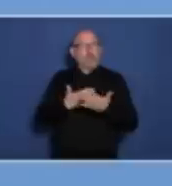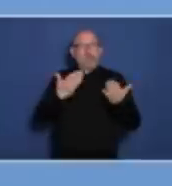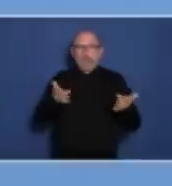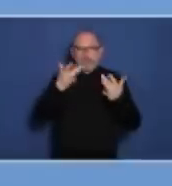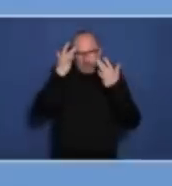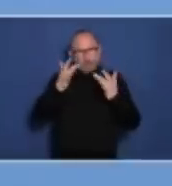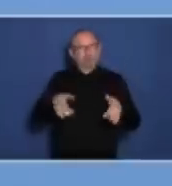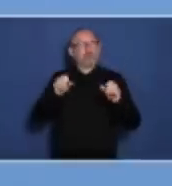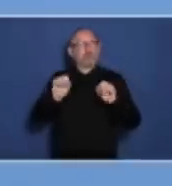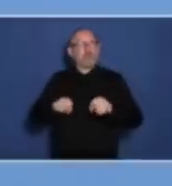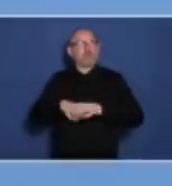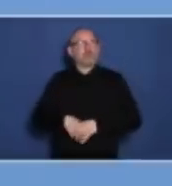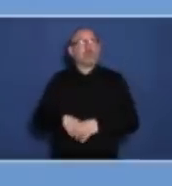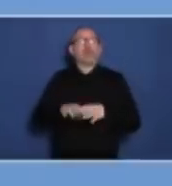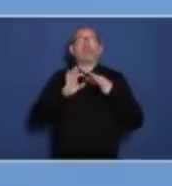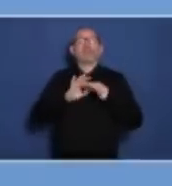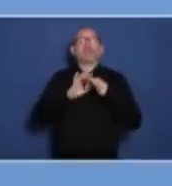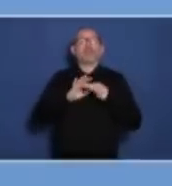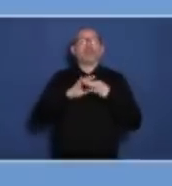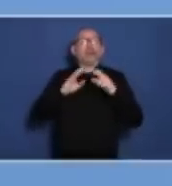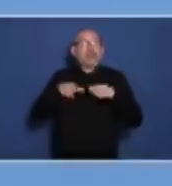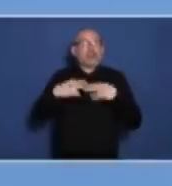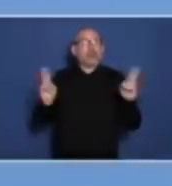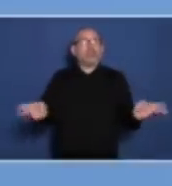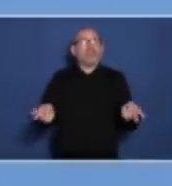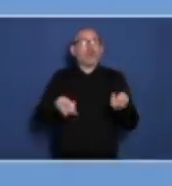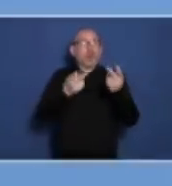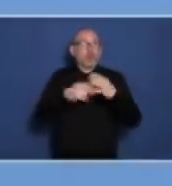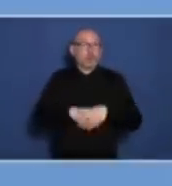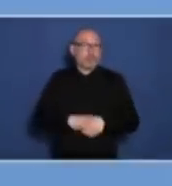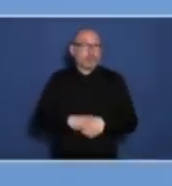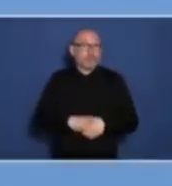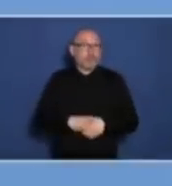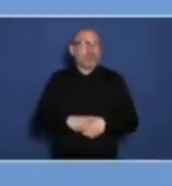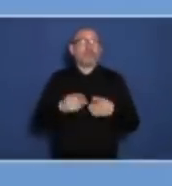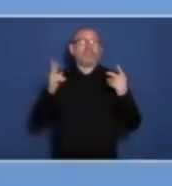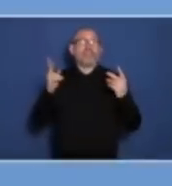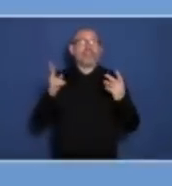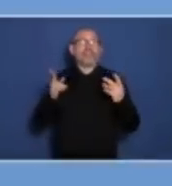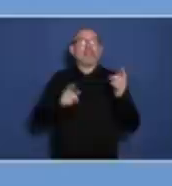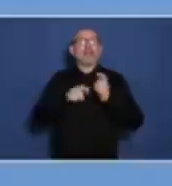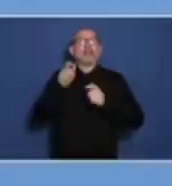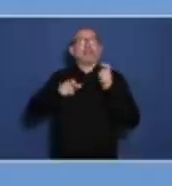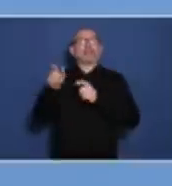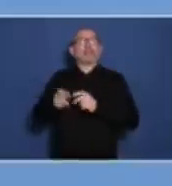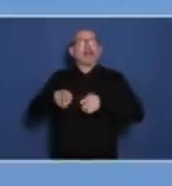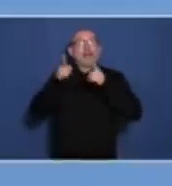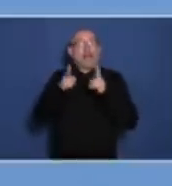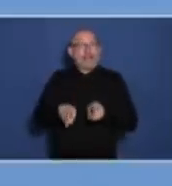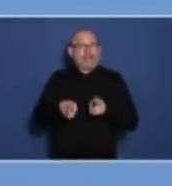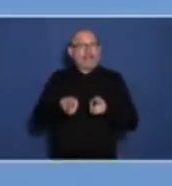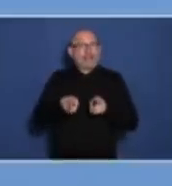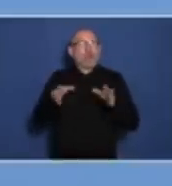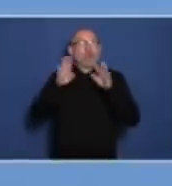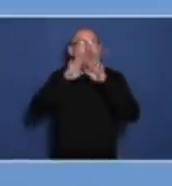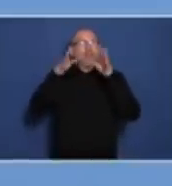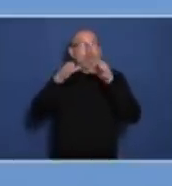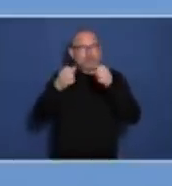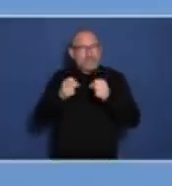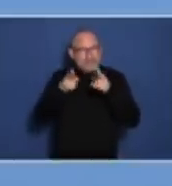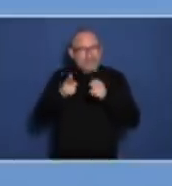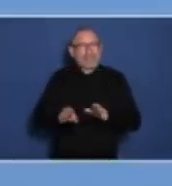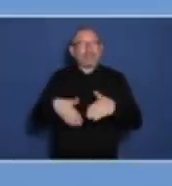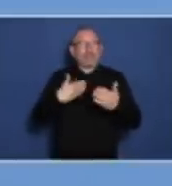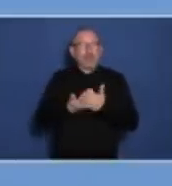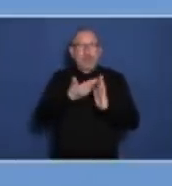diesem Zusammenhang erfolgen Beförderungen, aber wie ich gerade gesagt habe, unter Beachtung der personalrechtlichen und der haushaltsrechtlichen